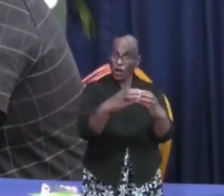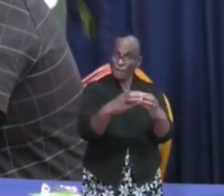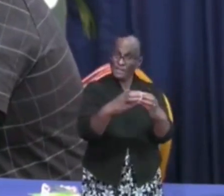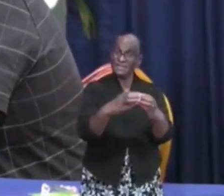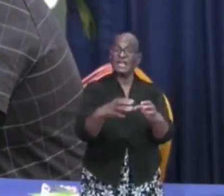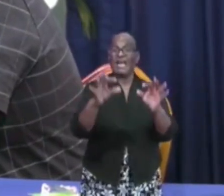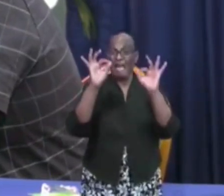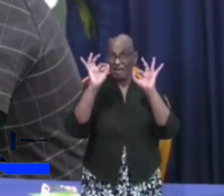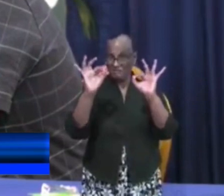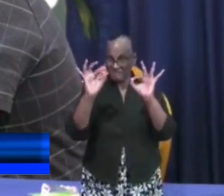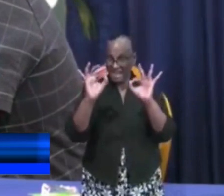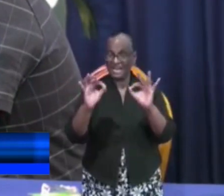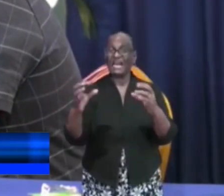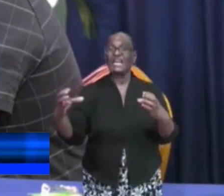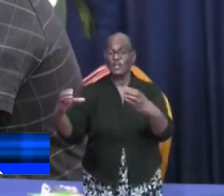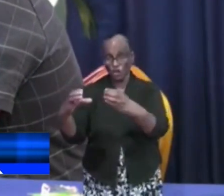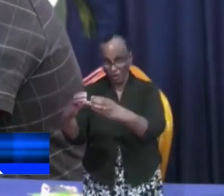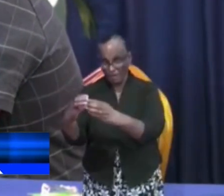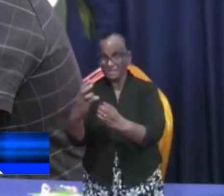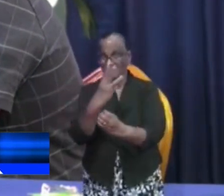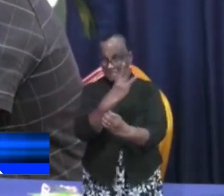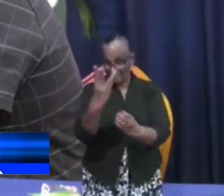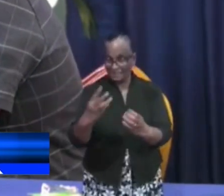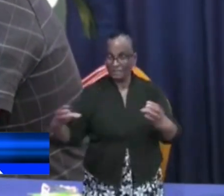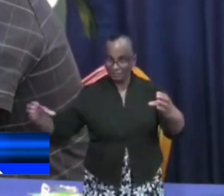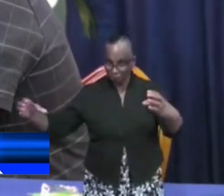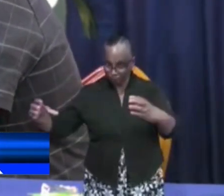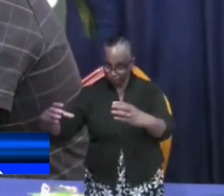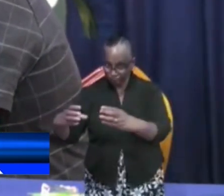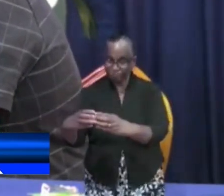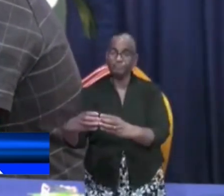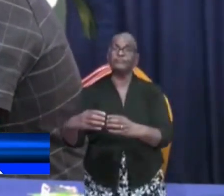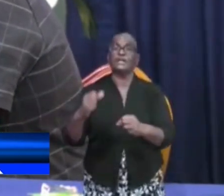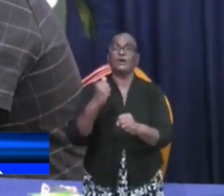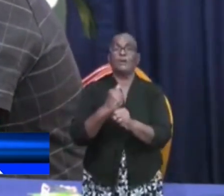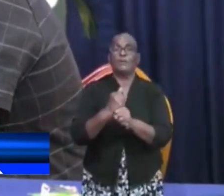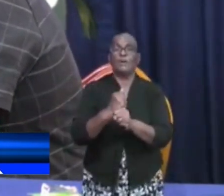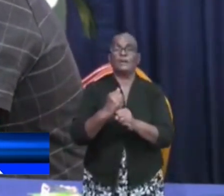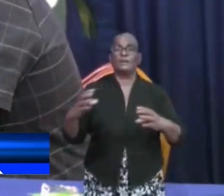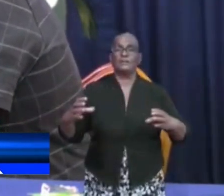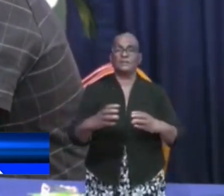de veiligheidsdiensten die daarmee te maken hebben.